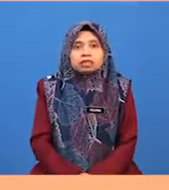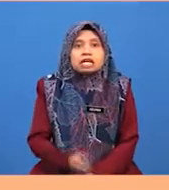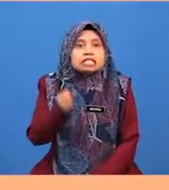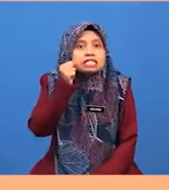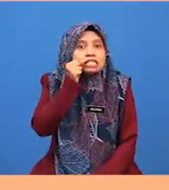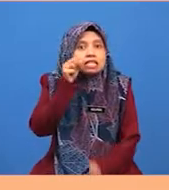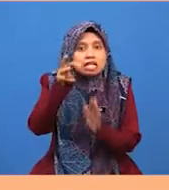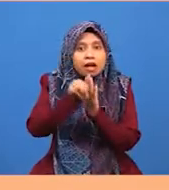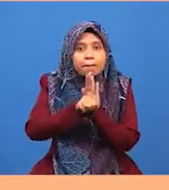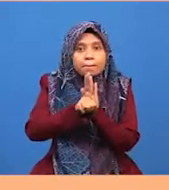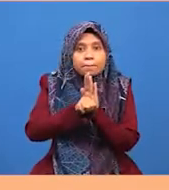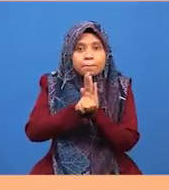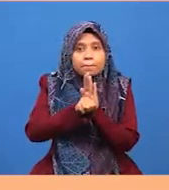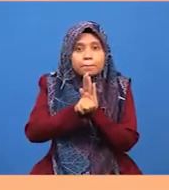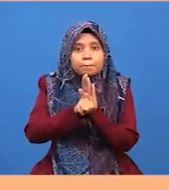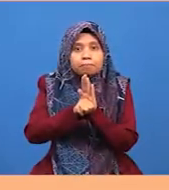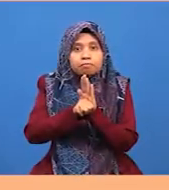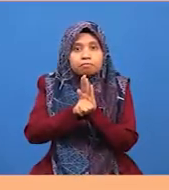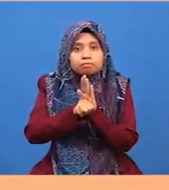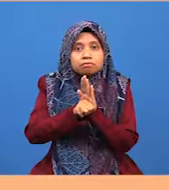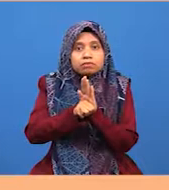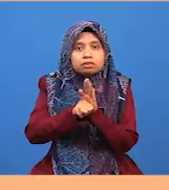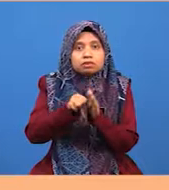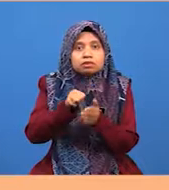Siti menunggu bas tiba.